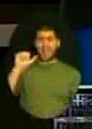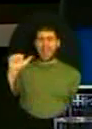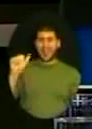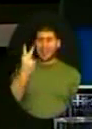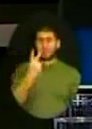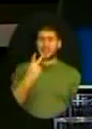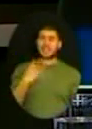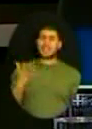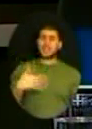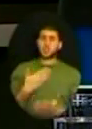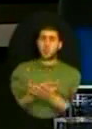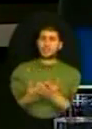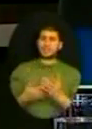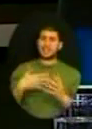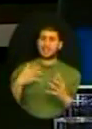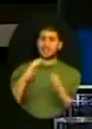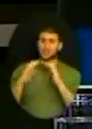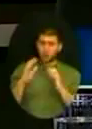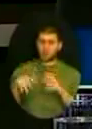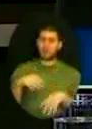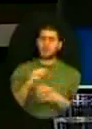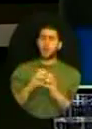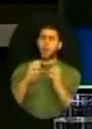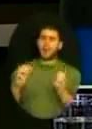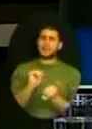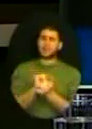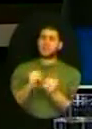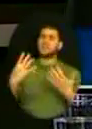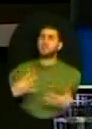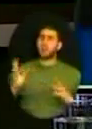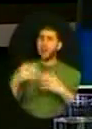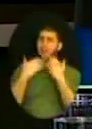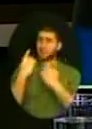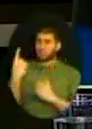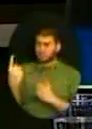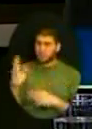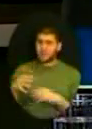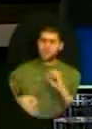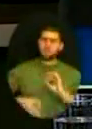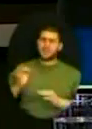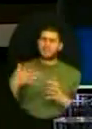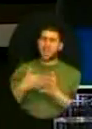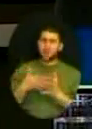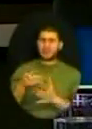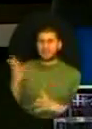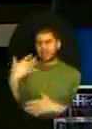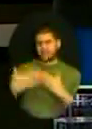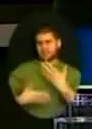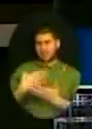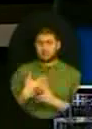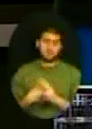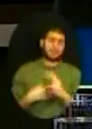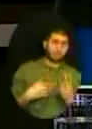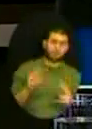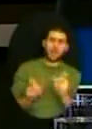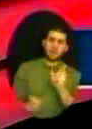יועץ התקשורת, מעצרו ערך בחמישה ימים בפרשה הספציפית הזאת, על ידי השופטת והחוקר, כלומר, זה היה ההליך. ומצד